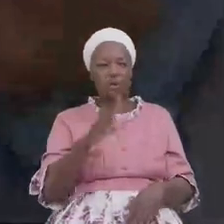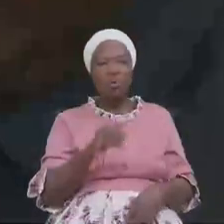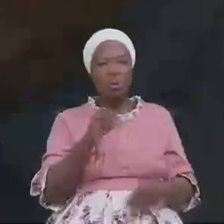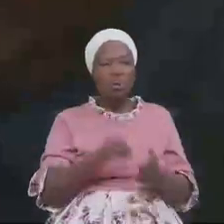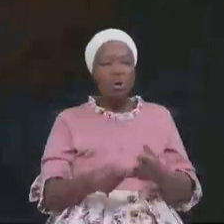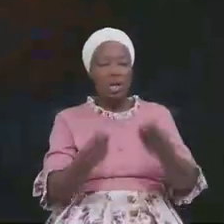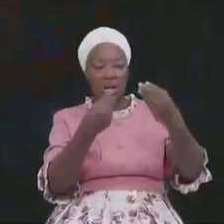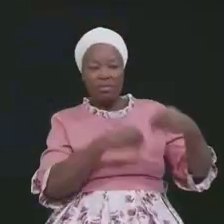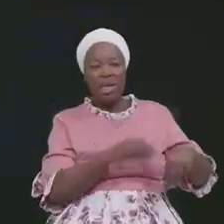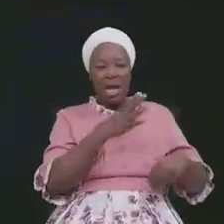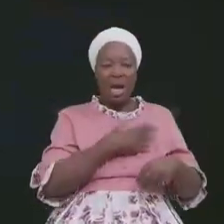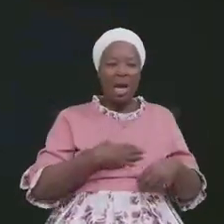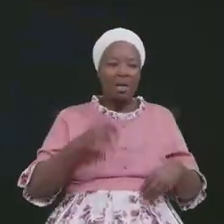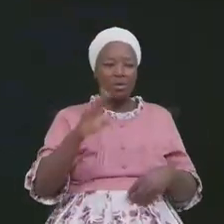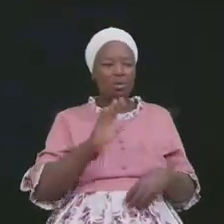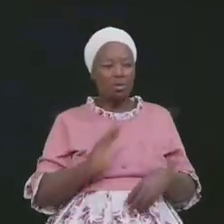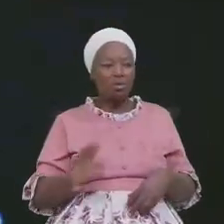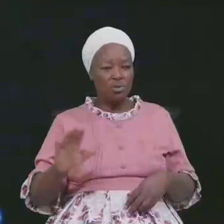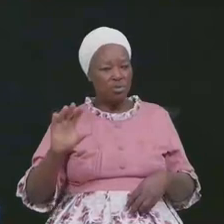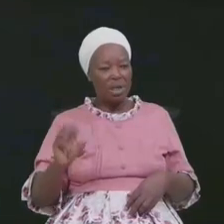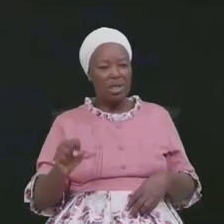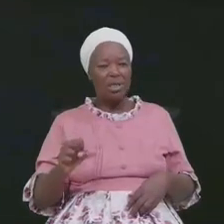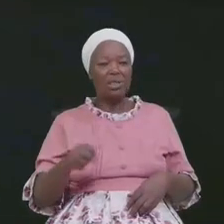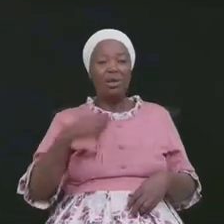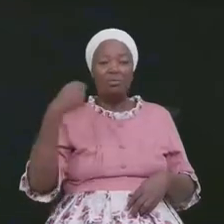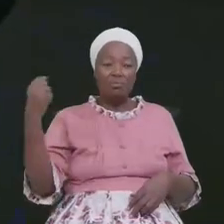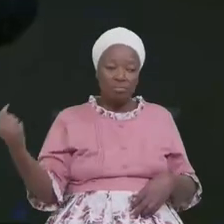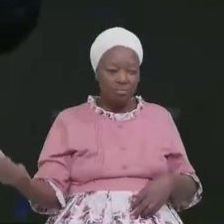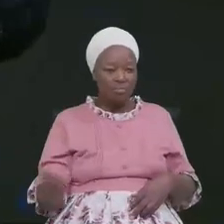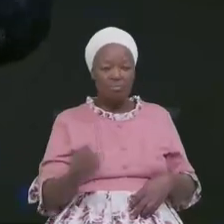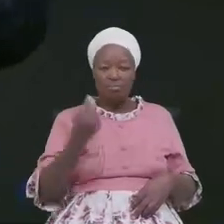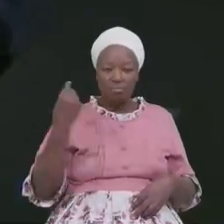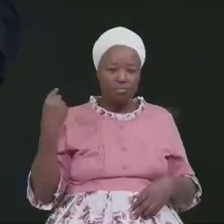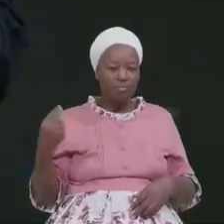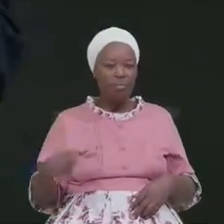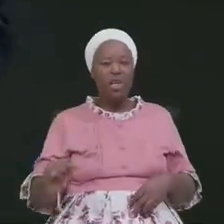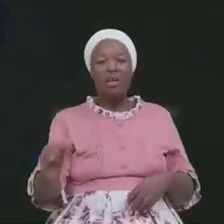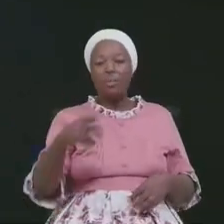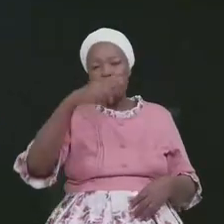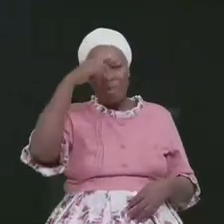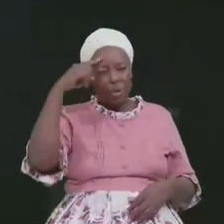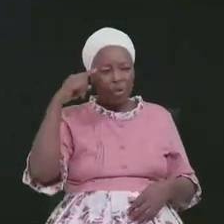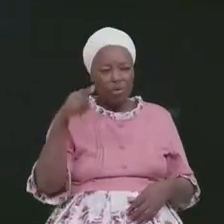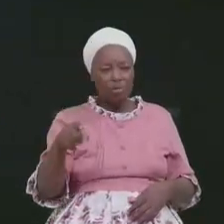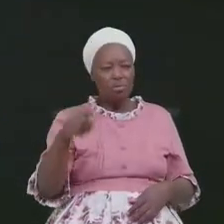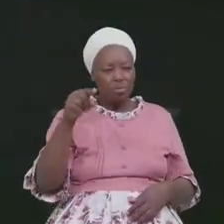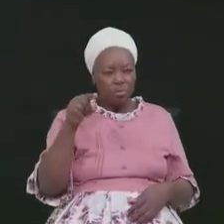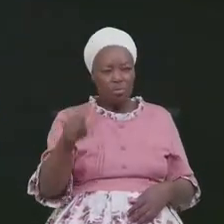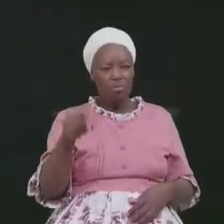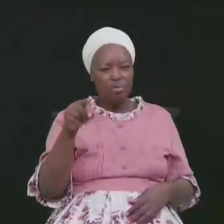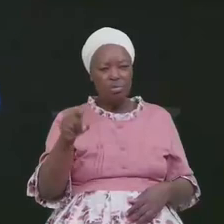Pour toi et pour tes enfants, parce que tu as pleinement suivi la voie